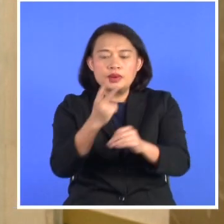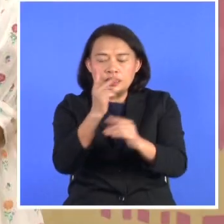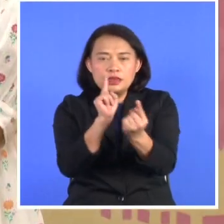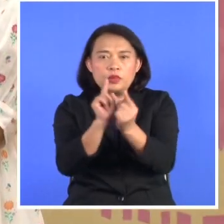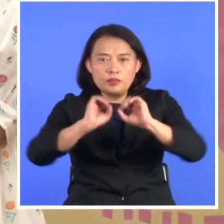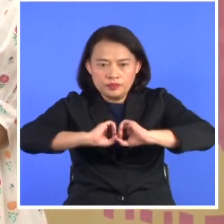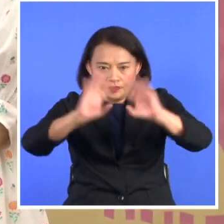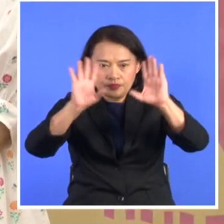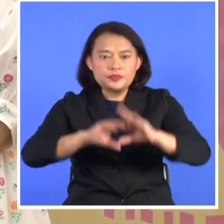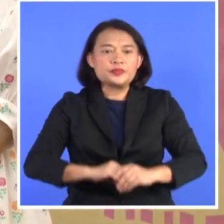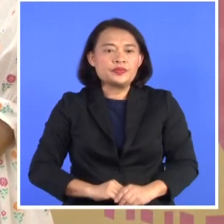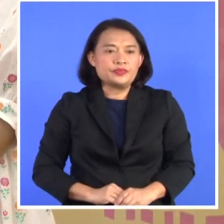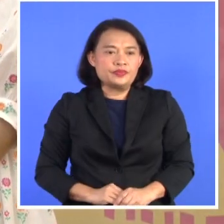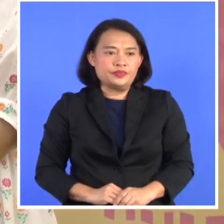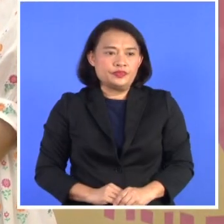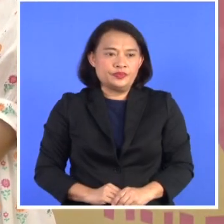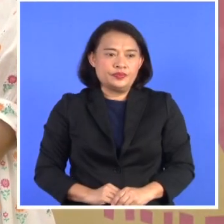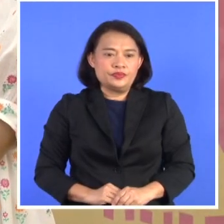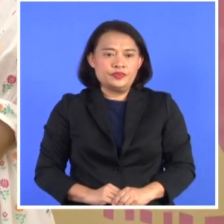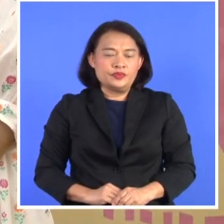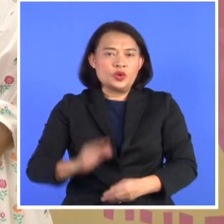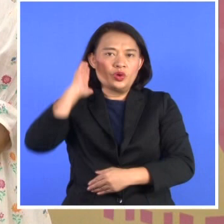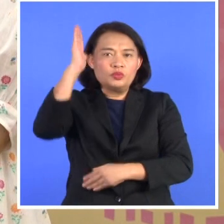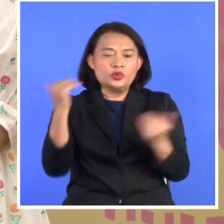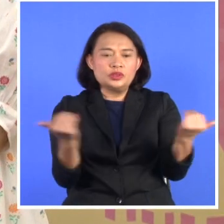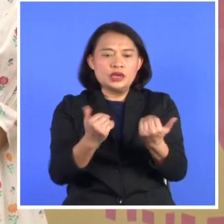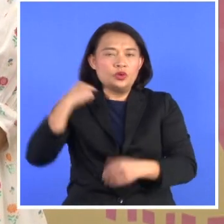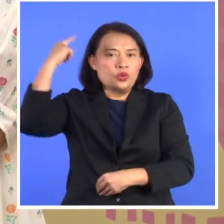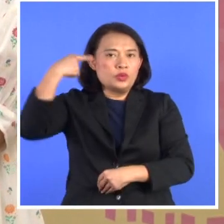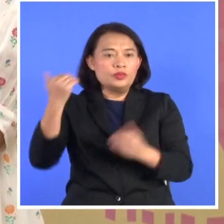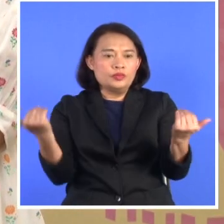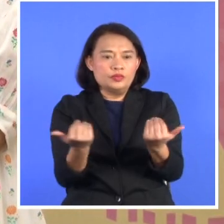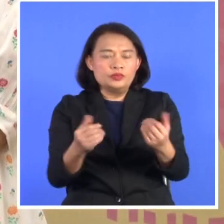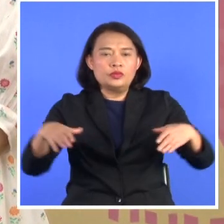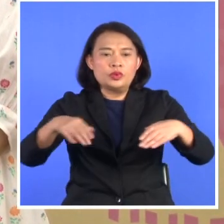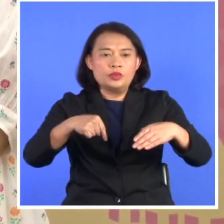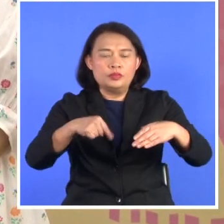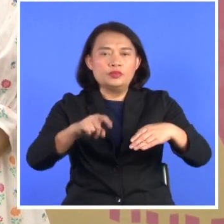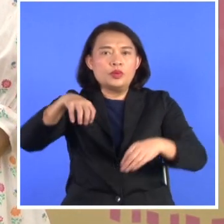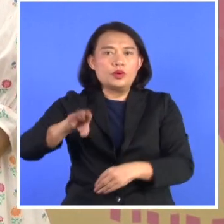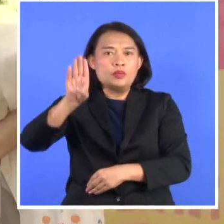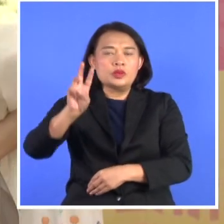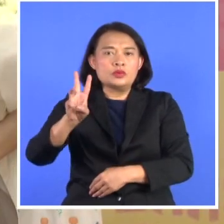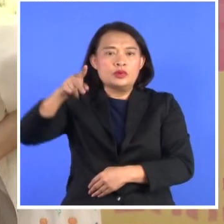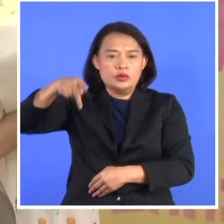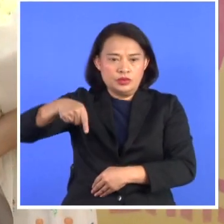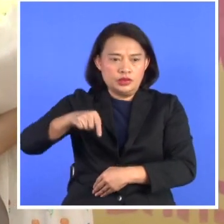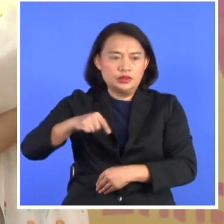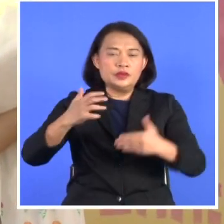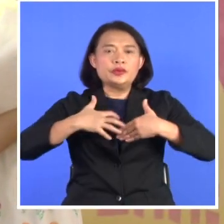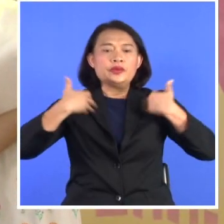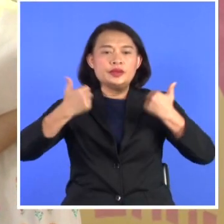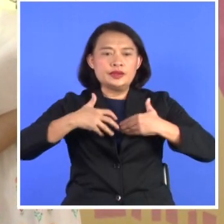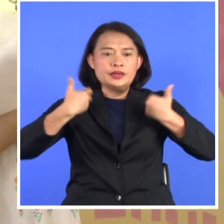ค่ะขณะเดียวกันคุณน้ำมนต์ลูกชายและคุณปานฝันลูกสาวพร้อมคณะผู้ติดตามจากบริษัทเวพนะคะก็มาร่วมแสดงความยิน